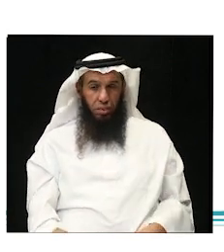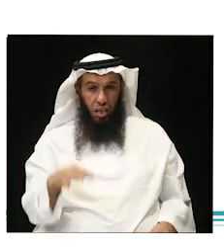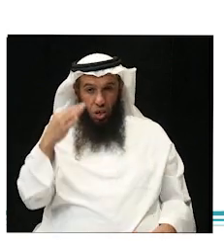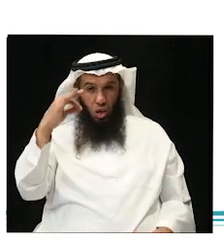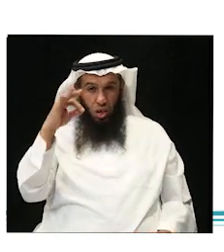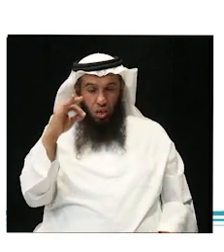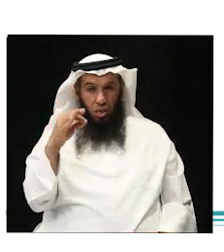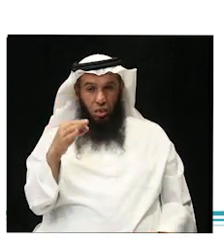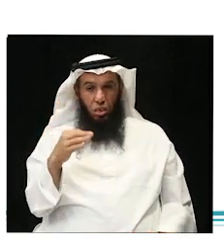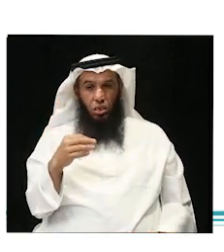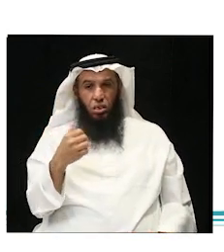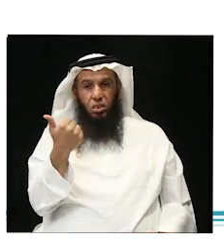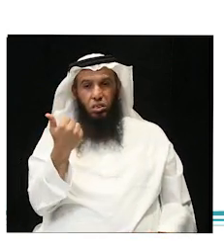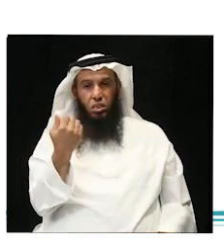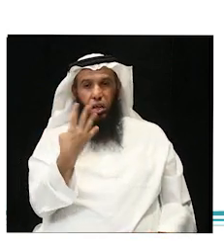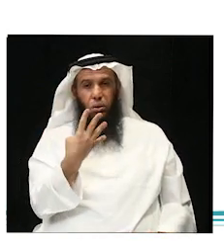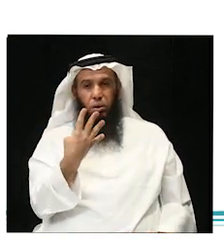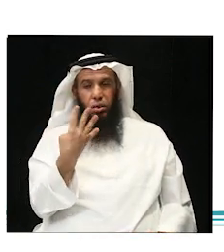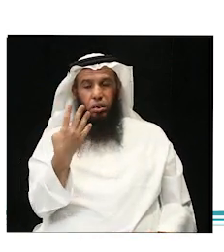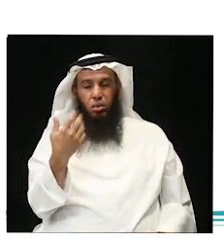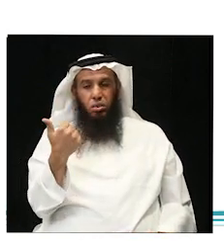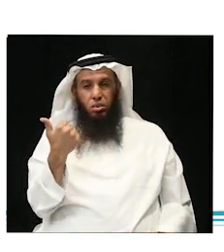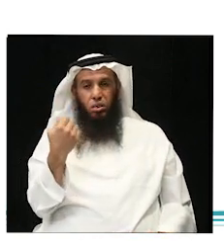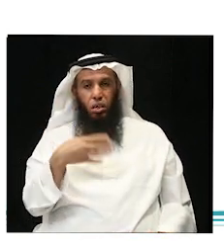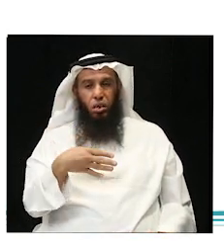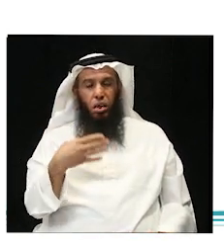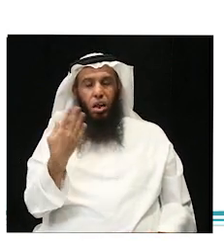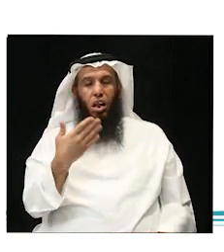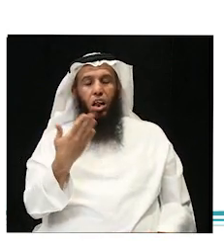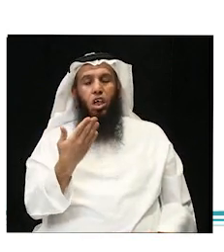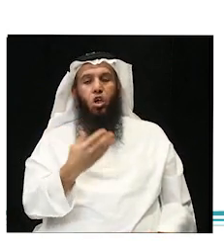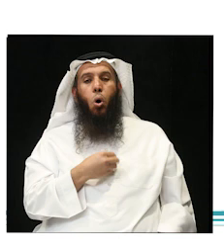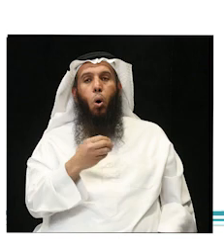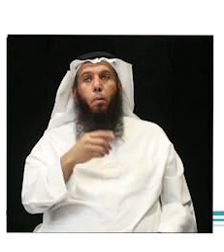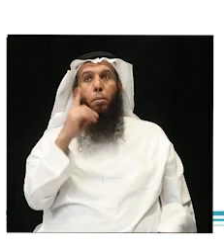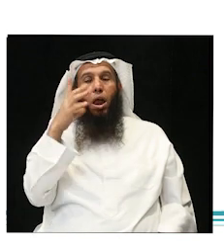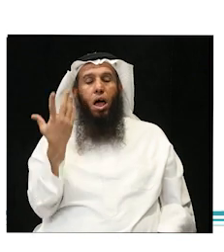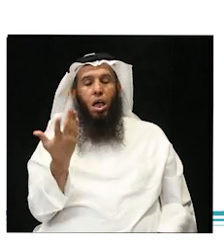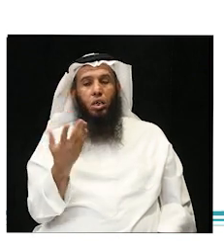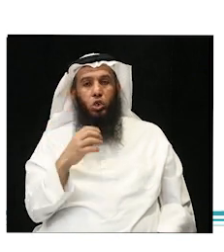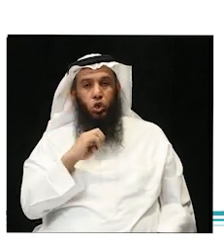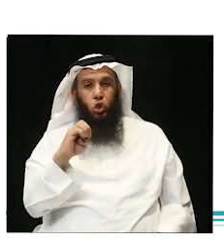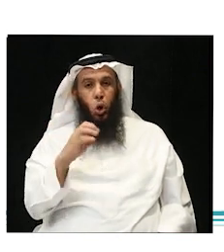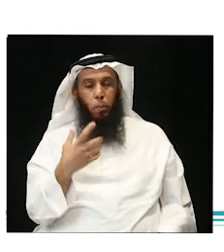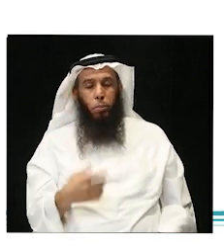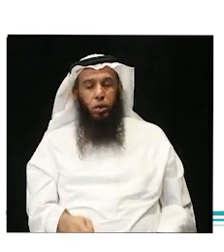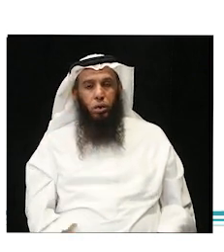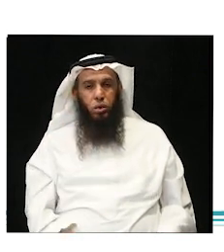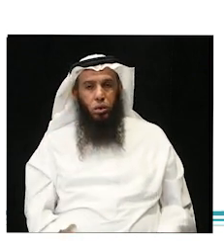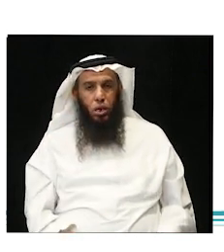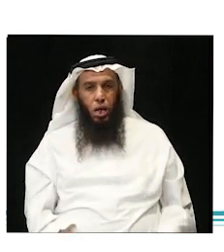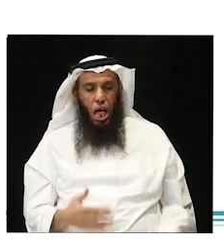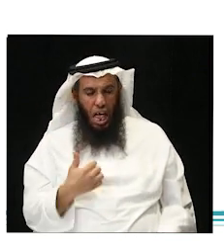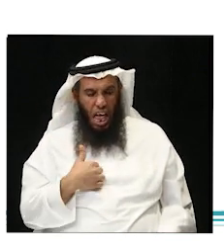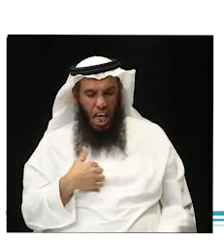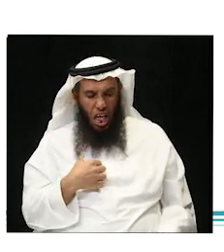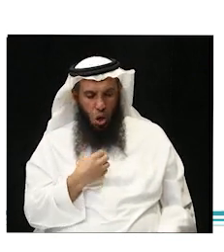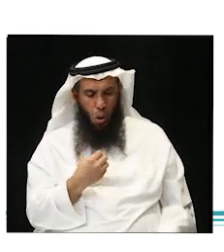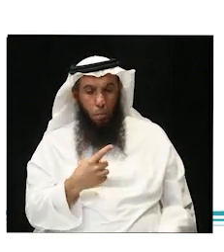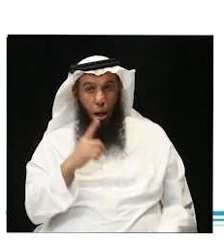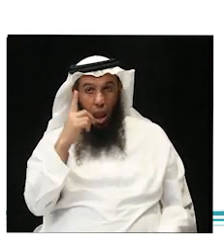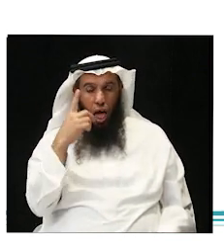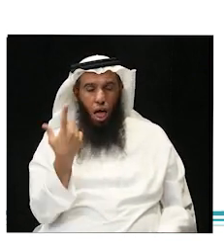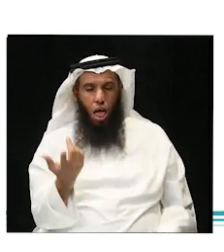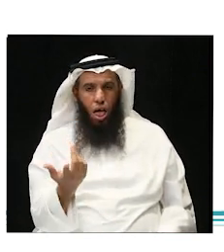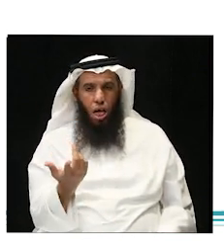محبته لذاته سبحانه وتعالى، لأنه متصف بصفات الكمال والجمال والجلال. اثنين، لأنه سبحانه وتعالى